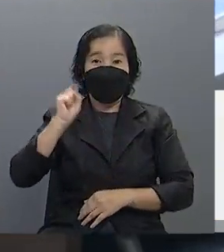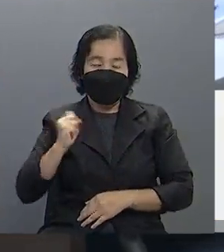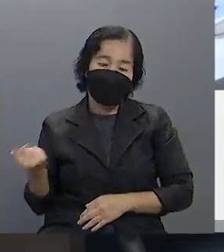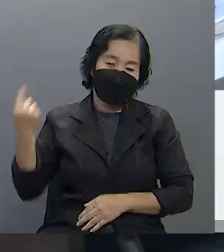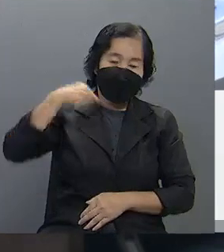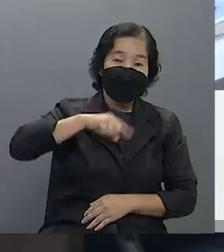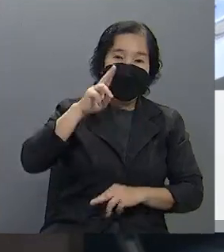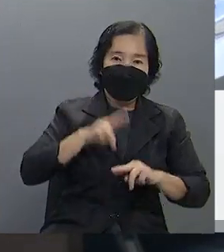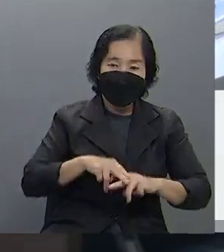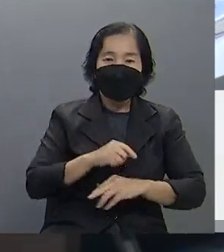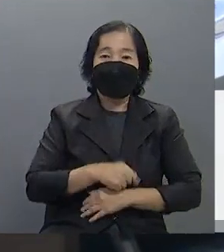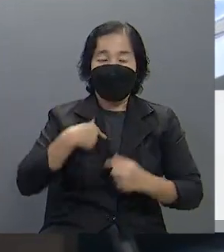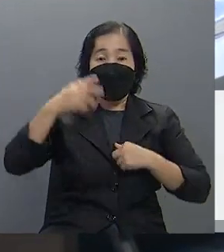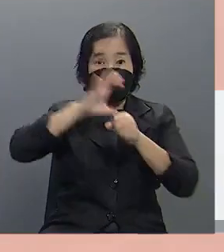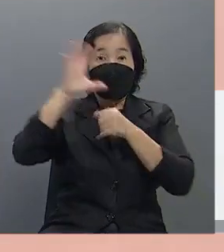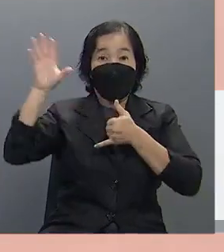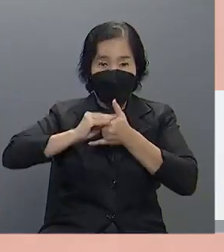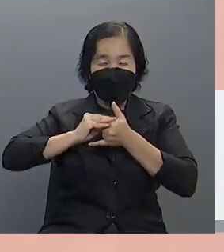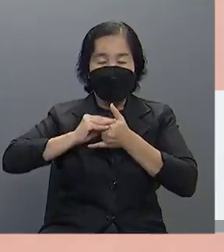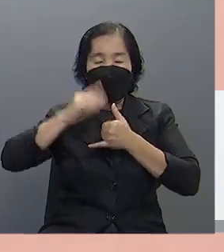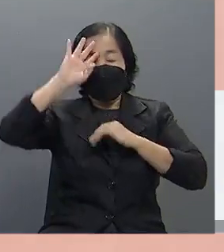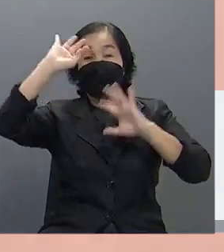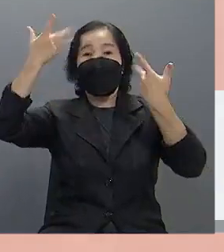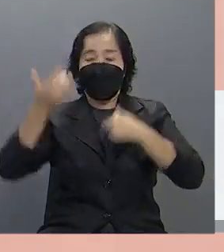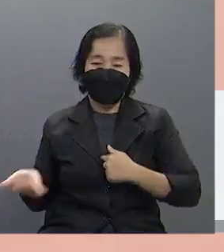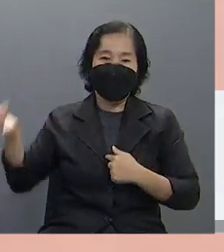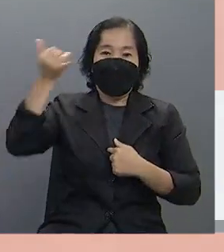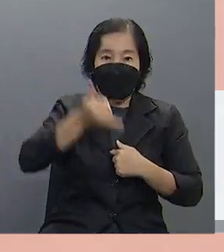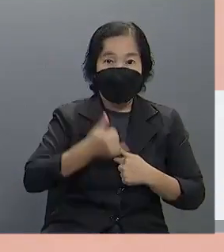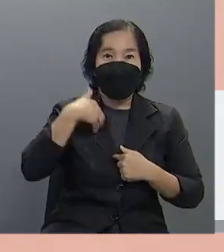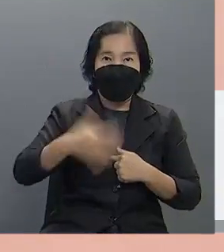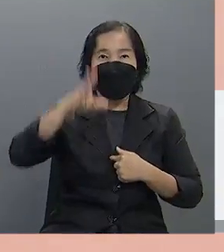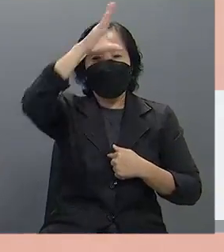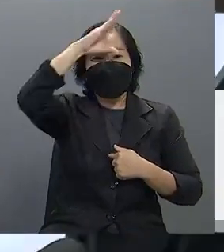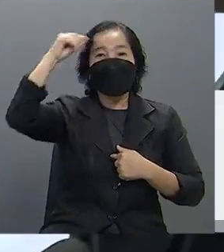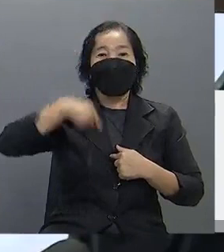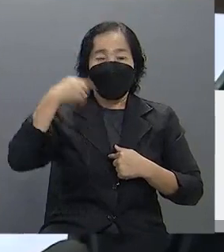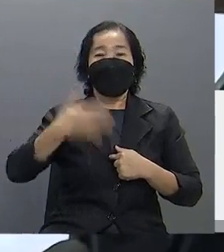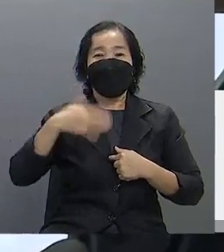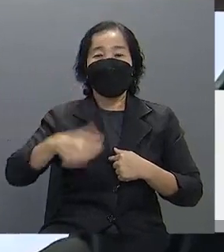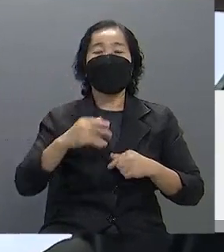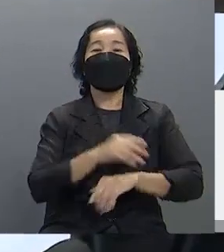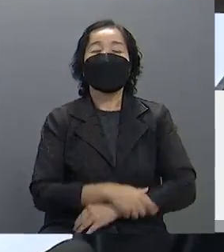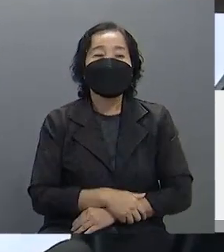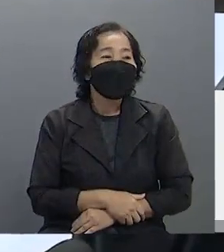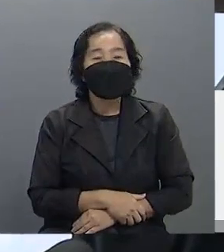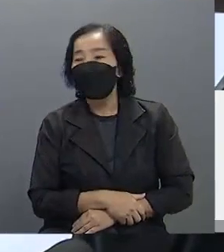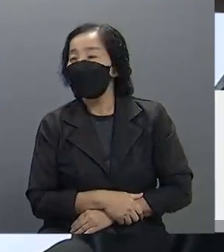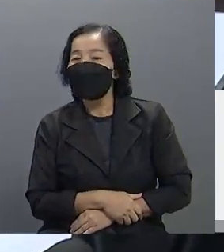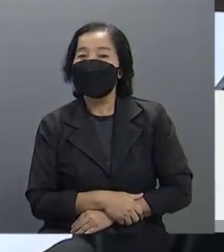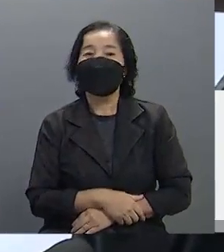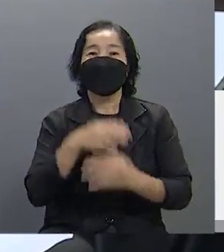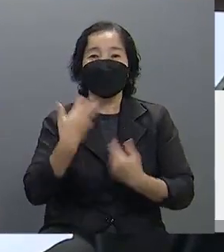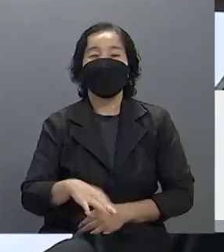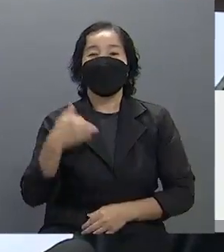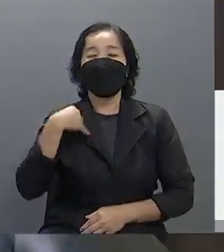คะหลังหายป่วยจากโควิดโดยการอภิปรายจากวันนี้ไปฝ่ายค้านนั้นจะเน้นที่ตัวพลเอกประยุทธ์จันทร์โอชานายกรัฐมนตรีตามยุทธ